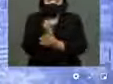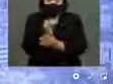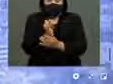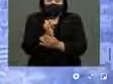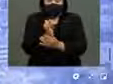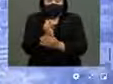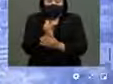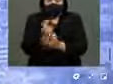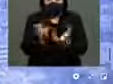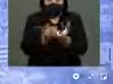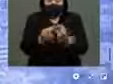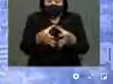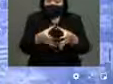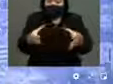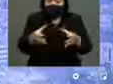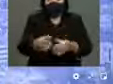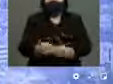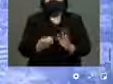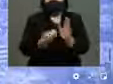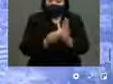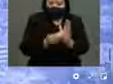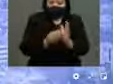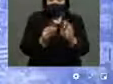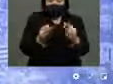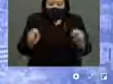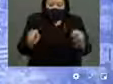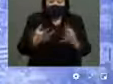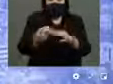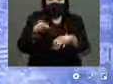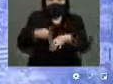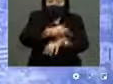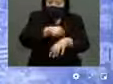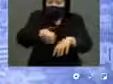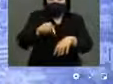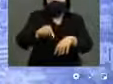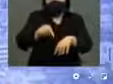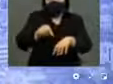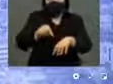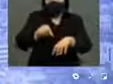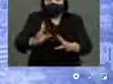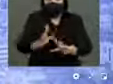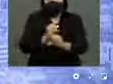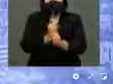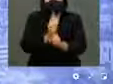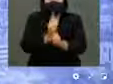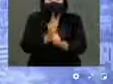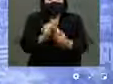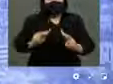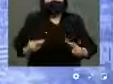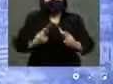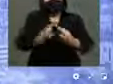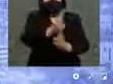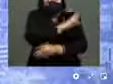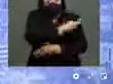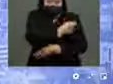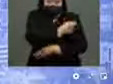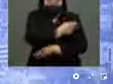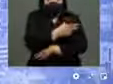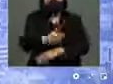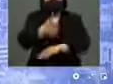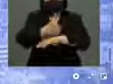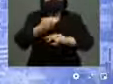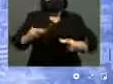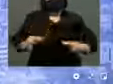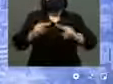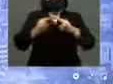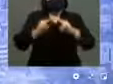พิ่มมากขึ้นโดยเฉพาะกรุงเทพและปริมณฑลอันนี้ก็เห็นตามภาพนะครับที่กระทรวงสาธารณสุขโดยท่านรองนายกรัฐมนตรีรัฐมนตรีว่าการกระทรวงสาธารณสุข